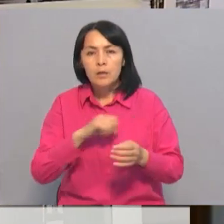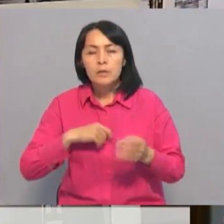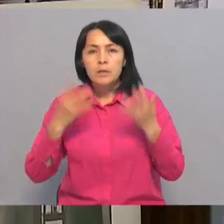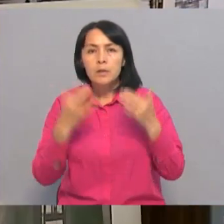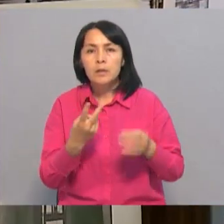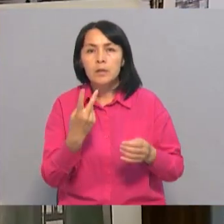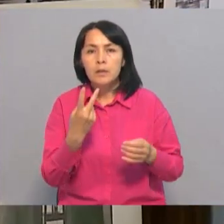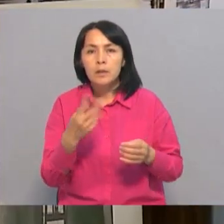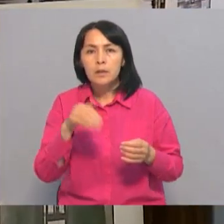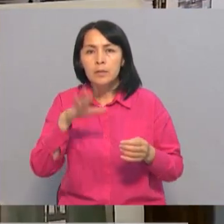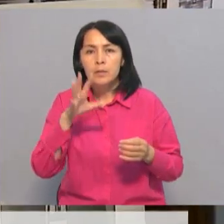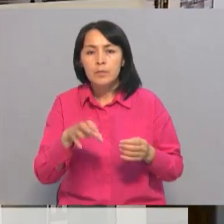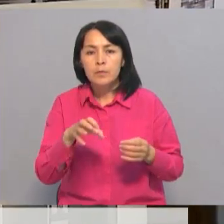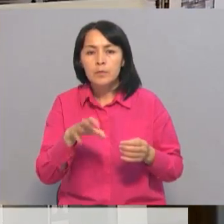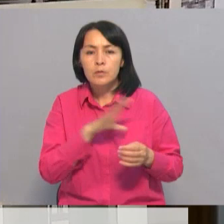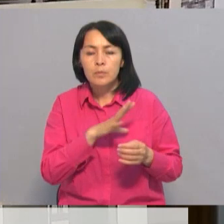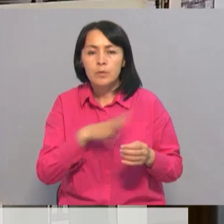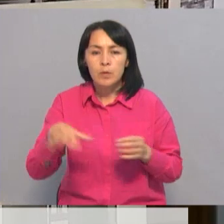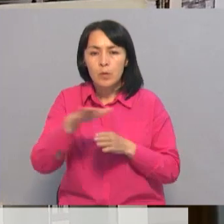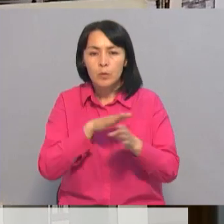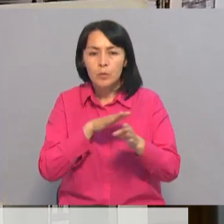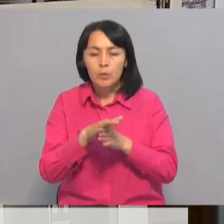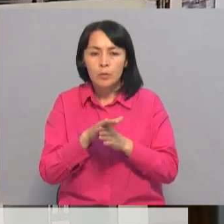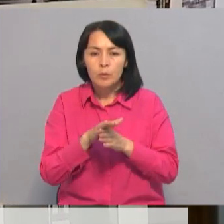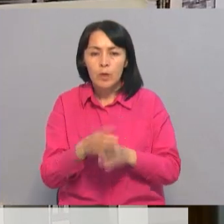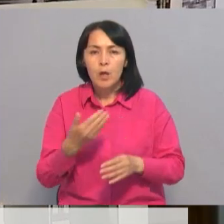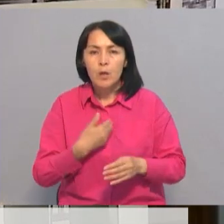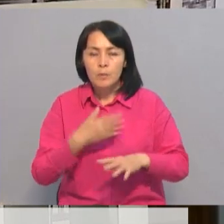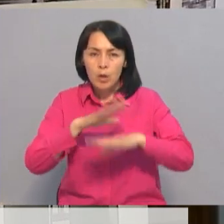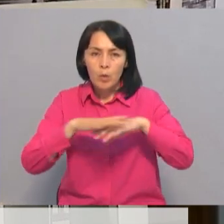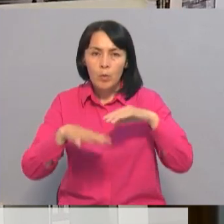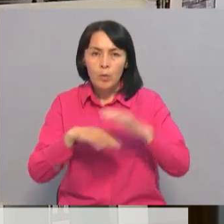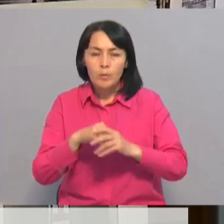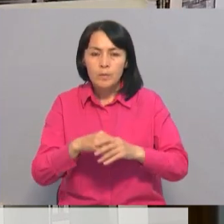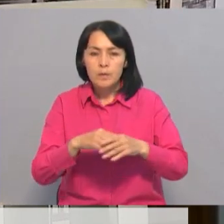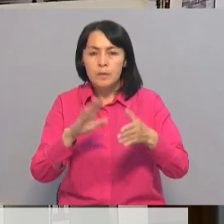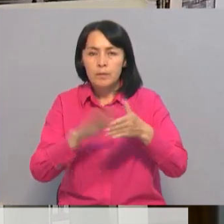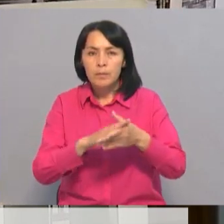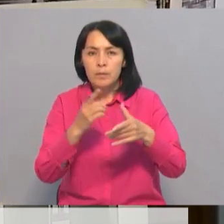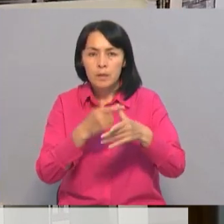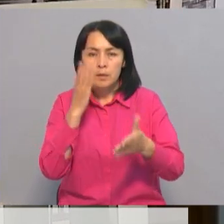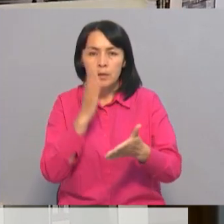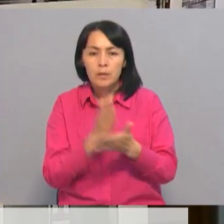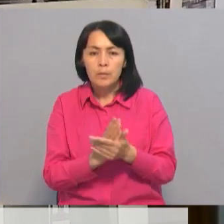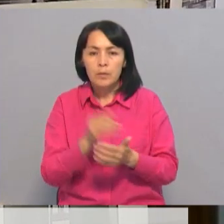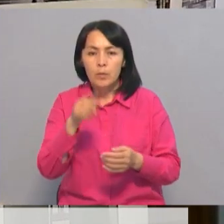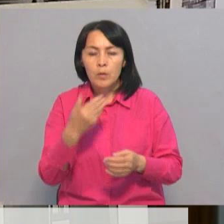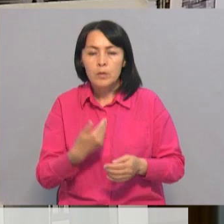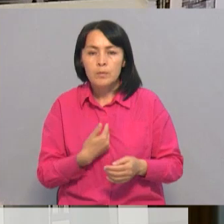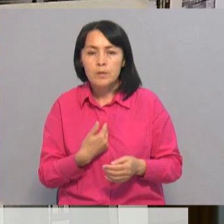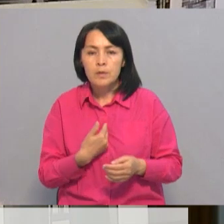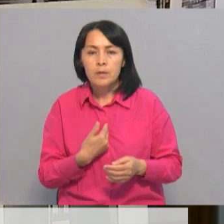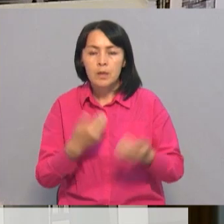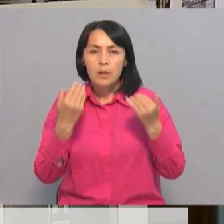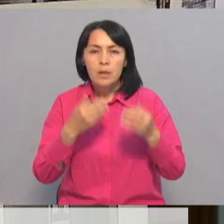саны 2,5 мыңға жетті. Толықтай. Толықтай біздің қолымызда фамилиясы, аты бәрі бар. Оны біздер